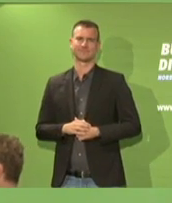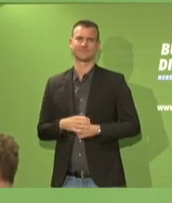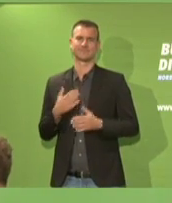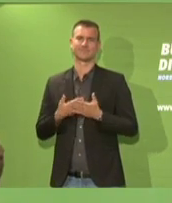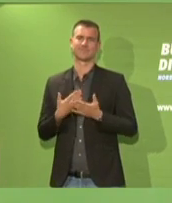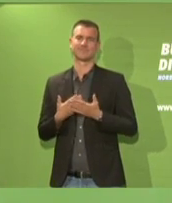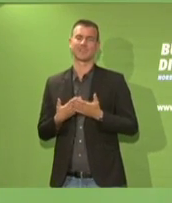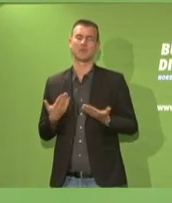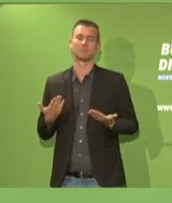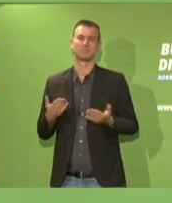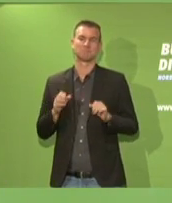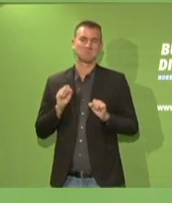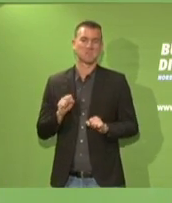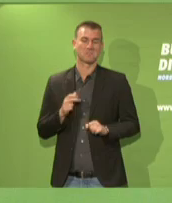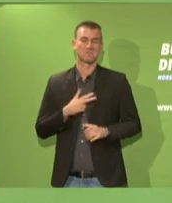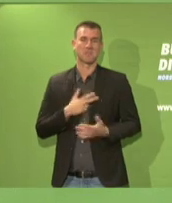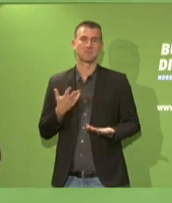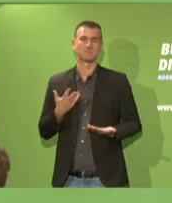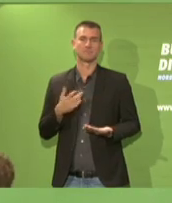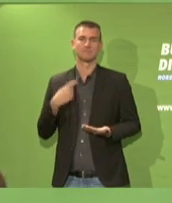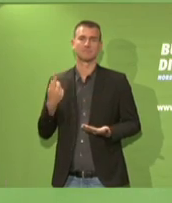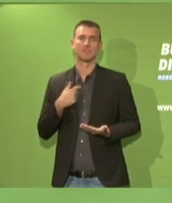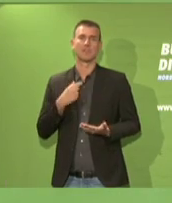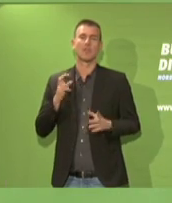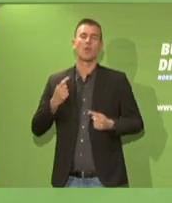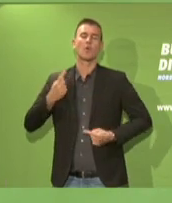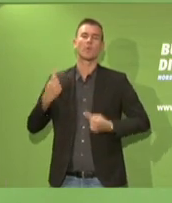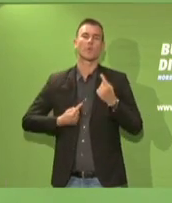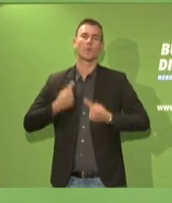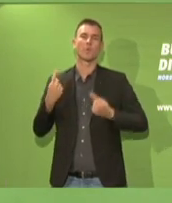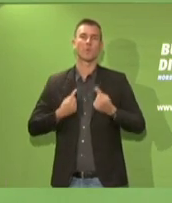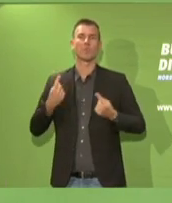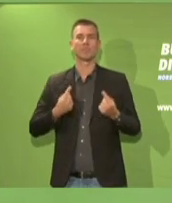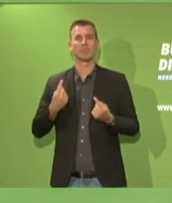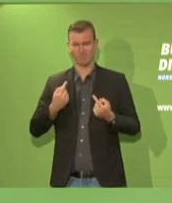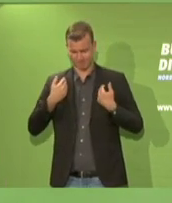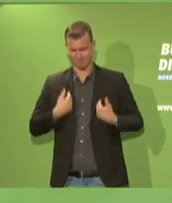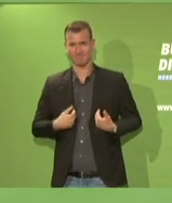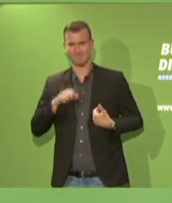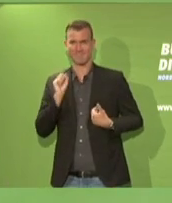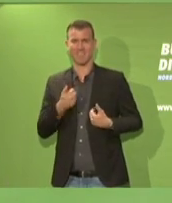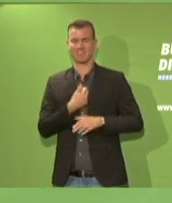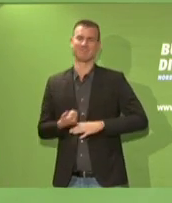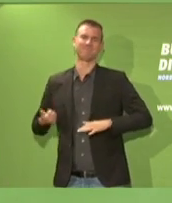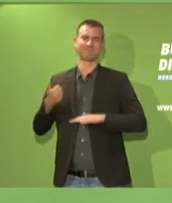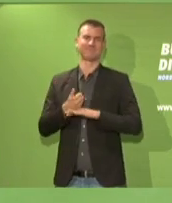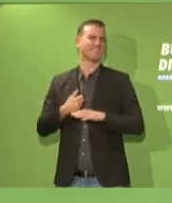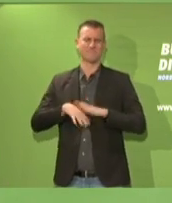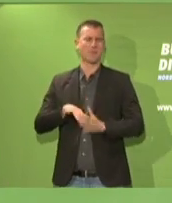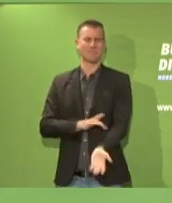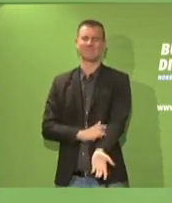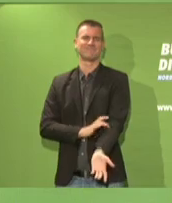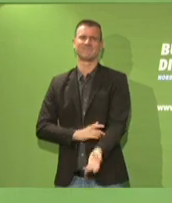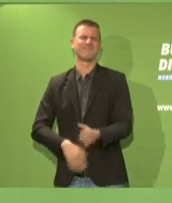insofern könnt ihr mit mir wirklich ein grünes Urgestein gewinnen. Nicht gewinnen, sondern wählen. Gewinnen will ja